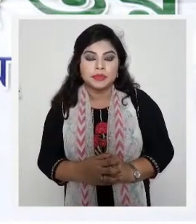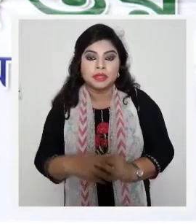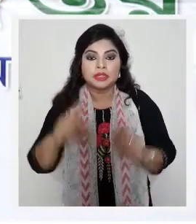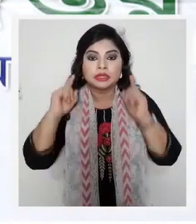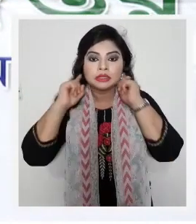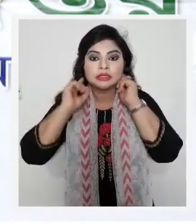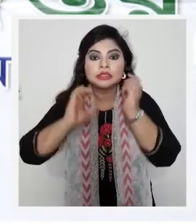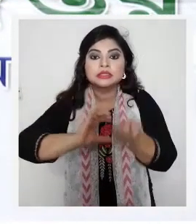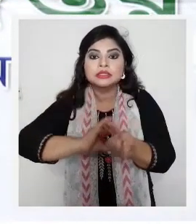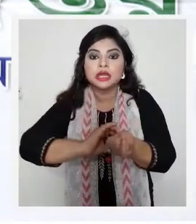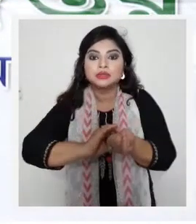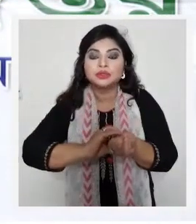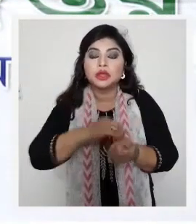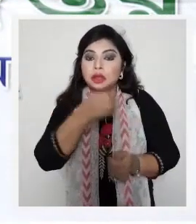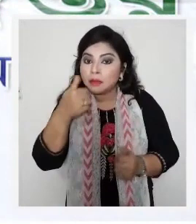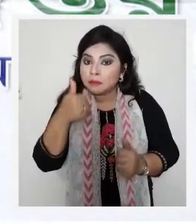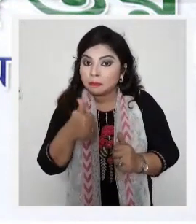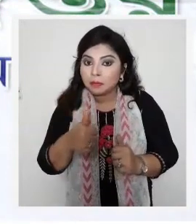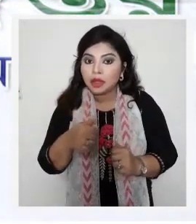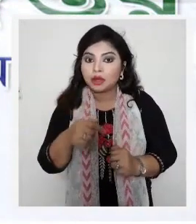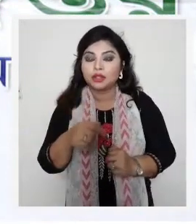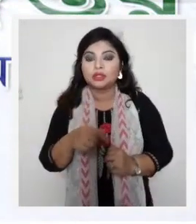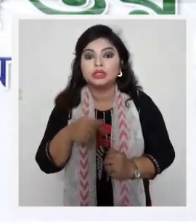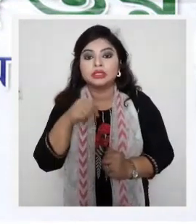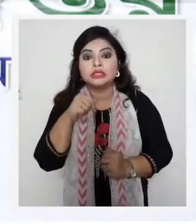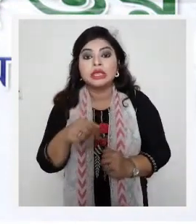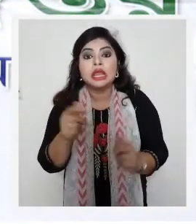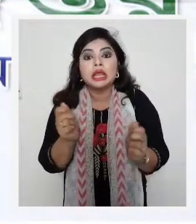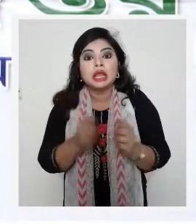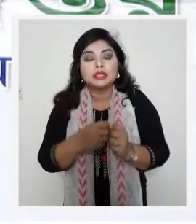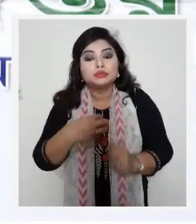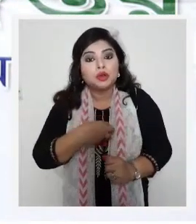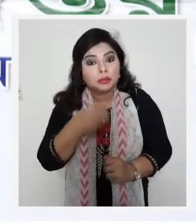স্বাস্থ্যের প্রতি আমরা যেন খেয়াল রাখি। সবাই মানসিক